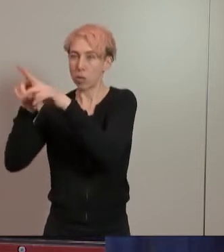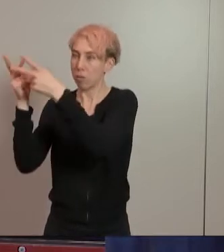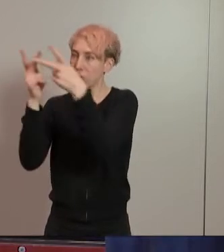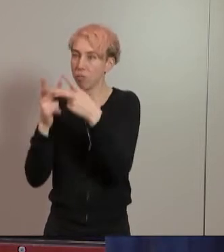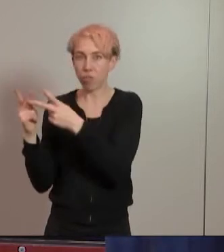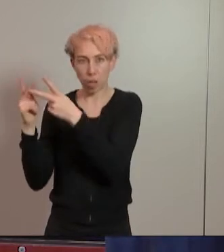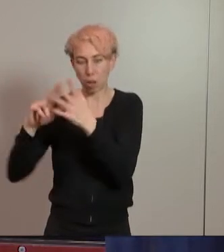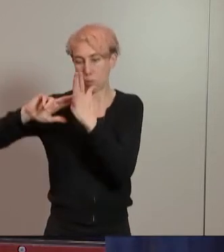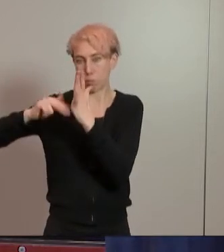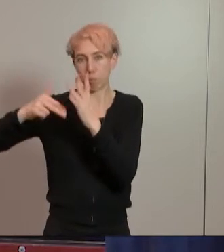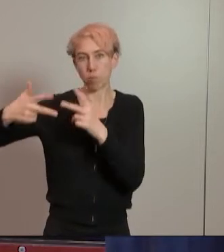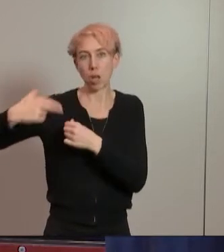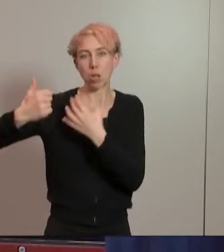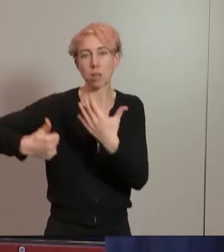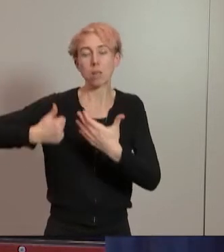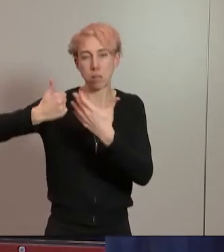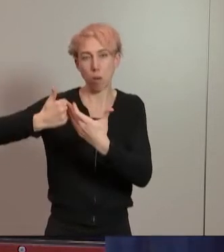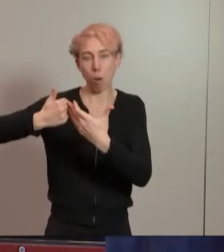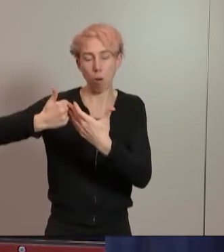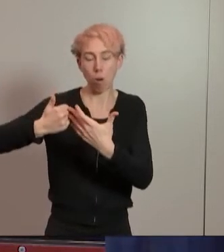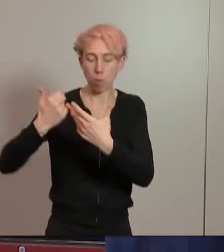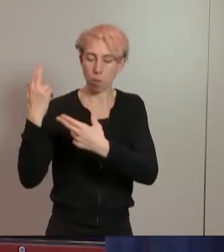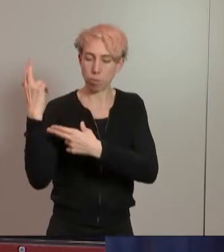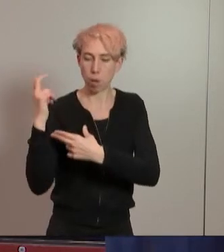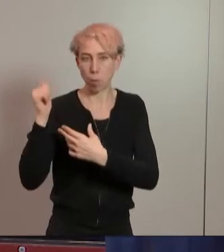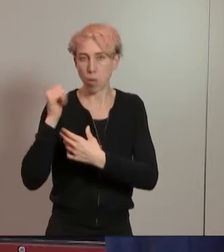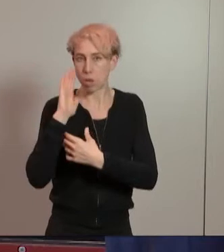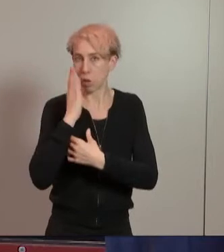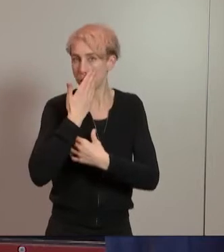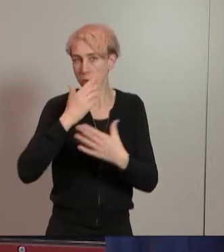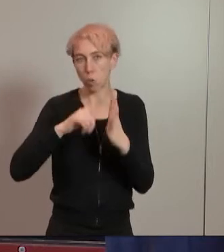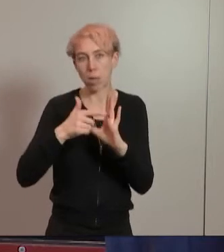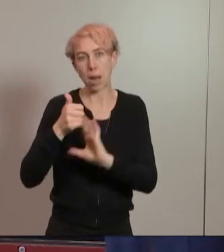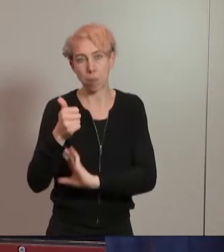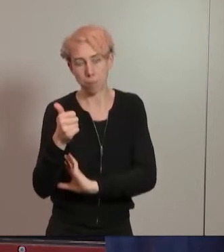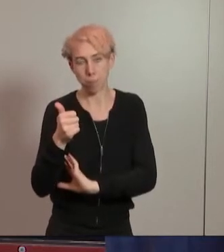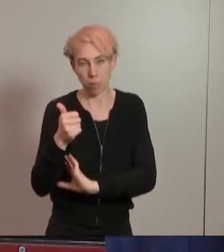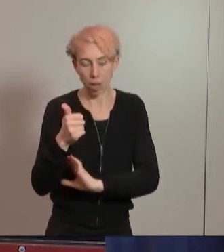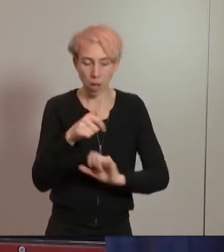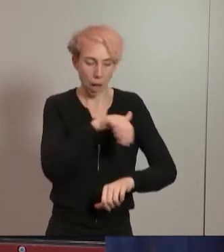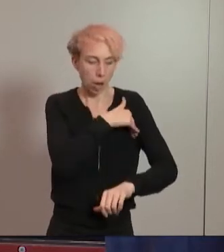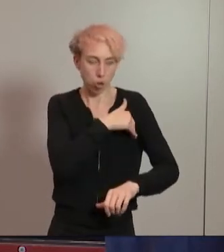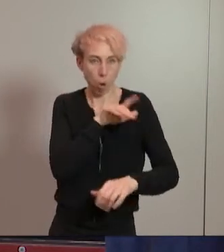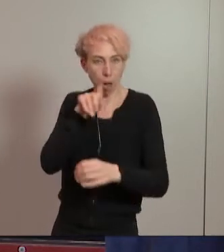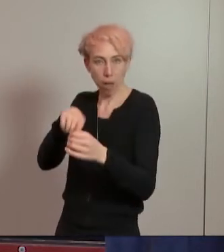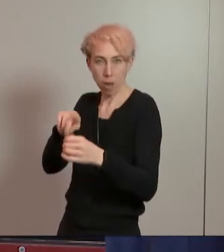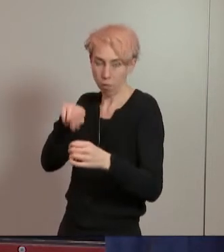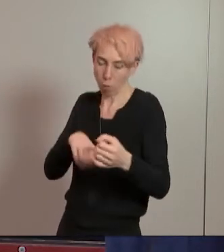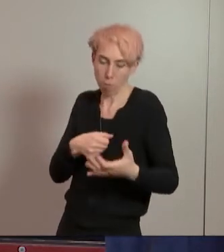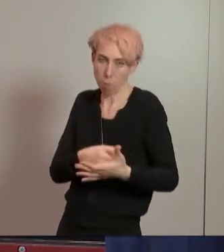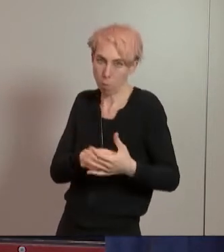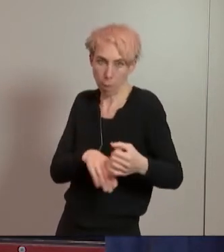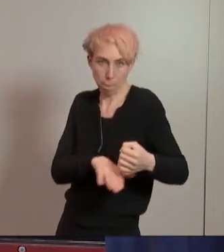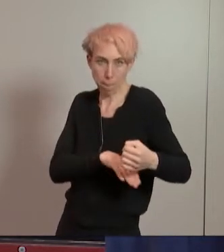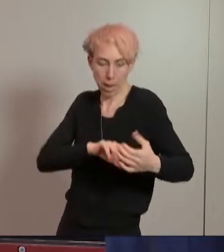été signé pour 6 ans à compter du 1er janvier 2001. Les agents qui adhèrent doivent à minima prendre le régime de base et